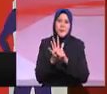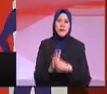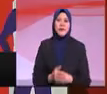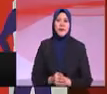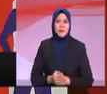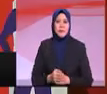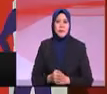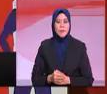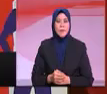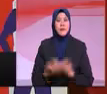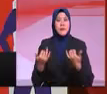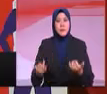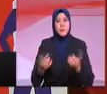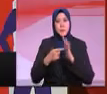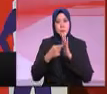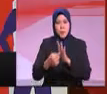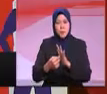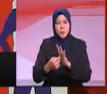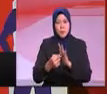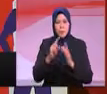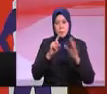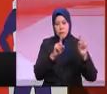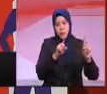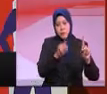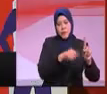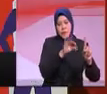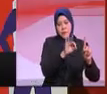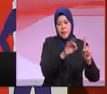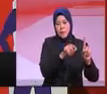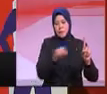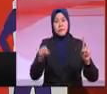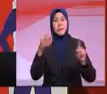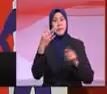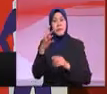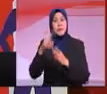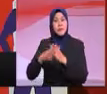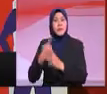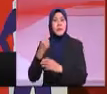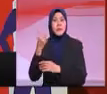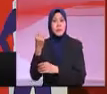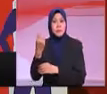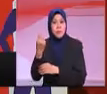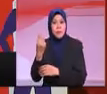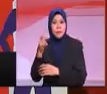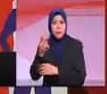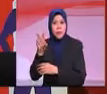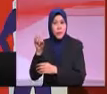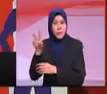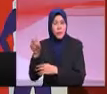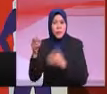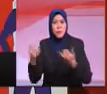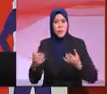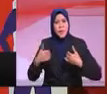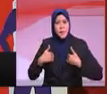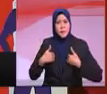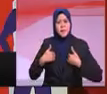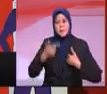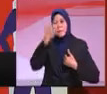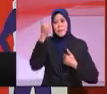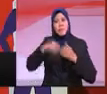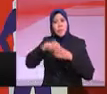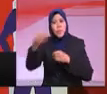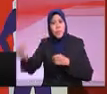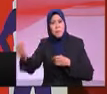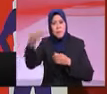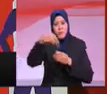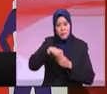Yang ini yang menunjukkan iaitu daripada 1 September hingga 14 November 2020 kita dapati jangkitan sebab ada pergerakan